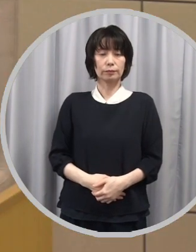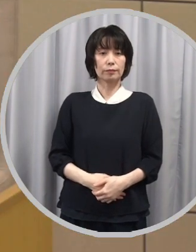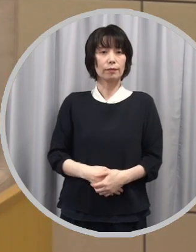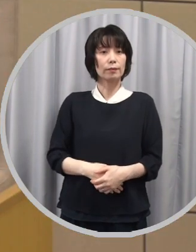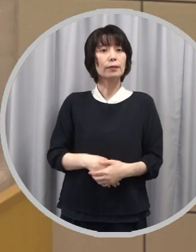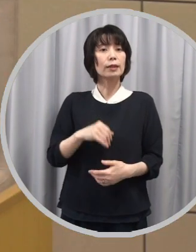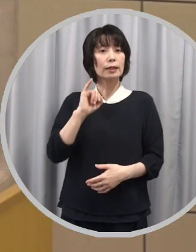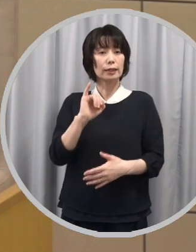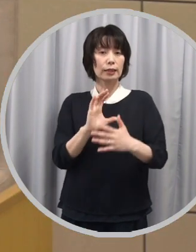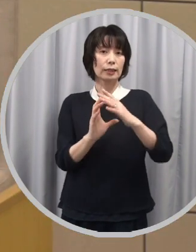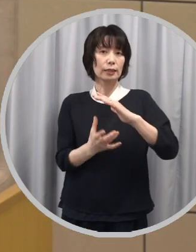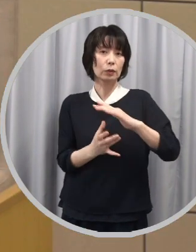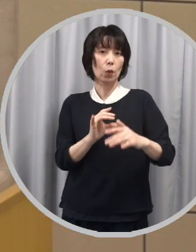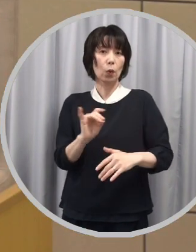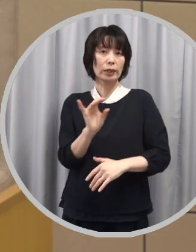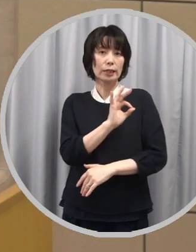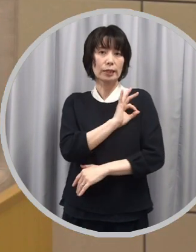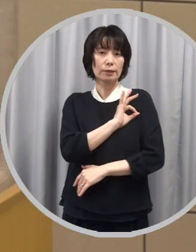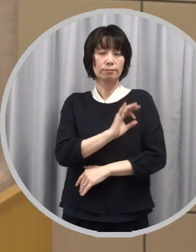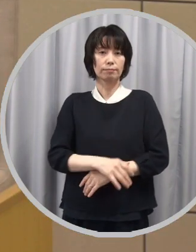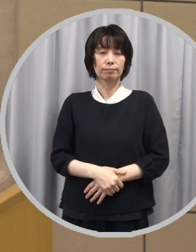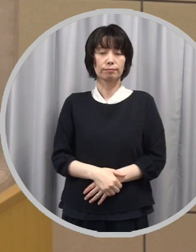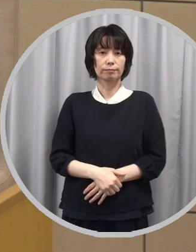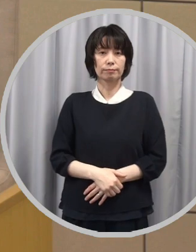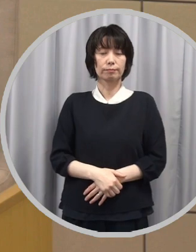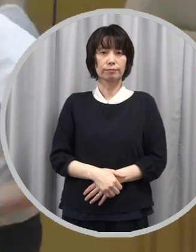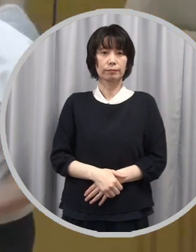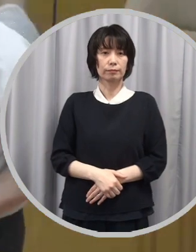18番、伊藤和治議員。